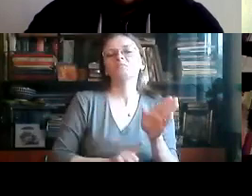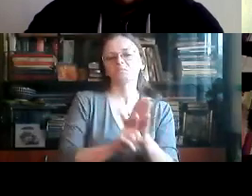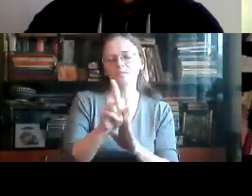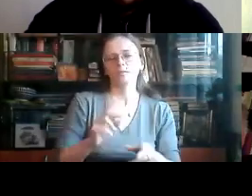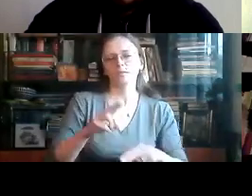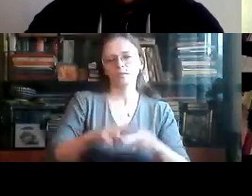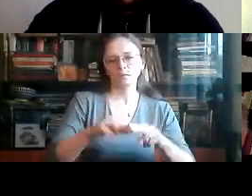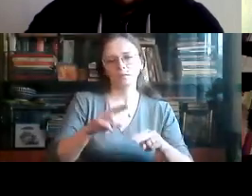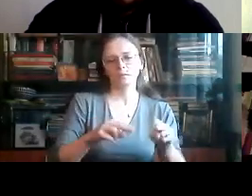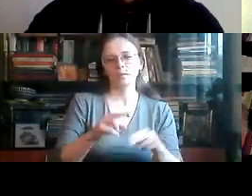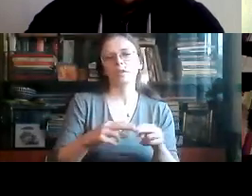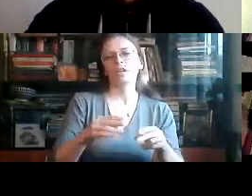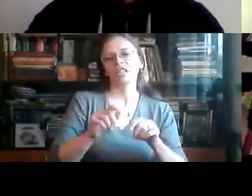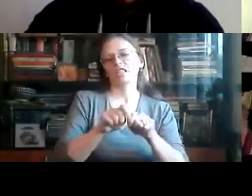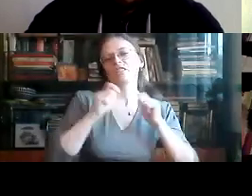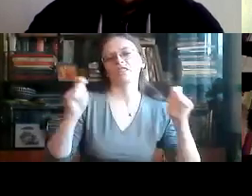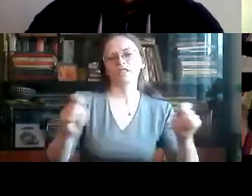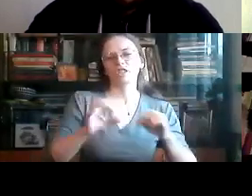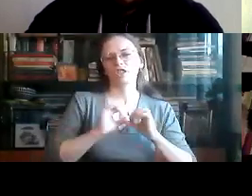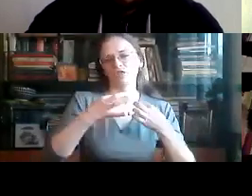актриса, и